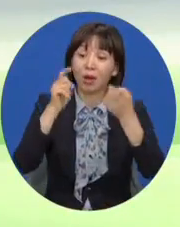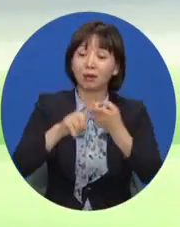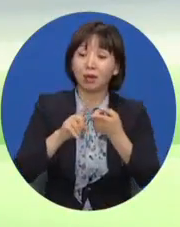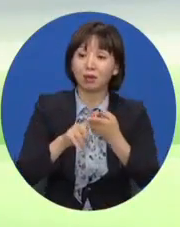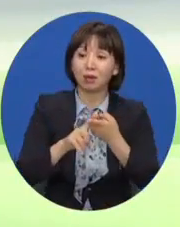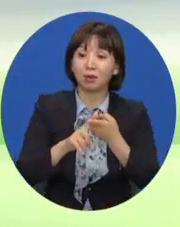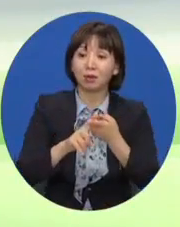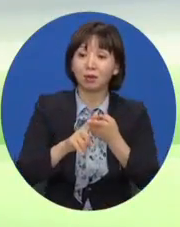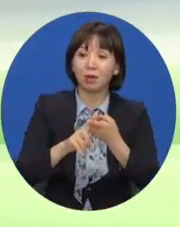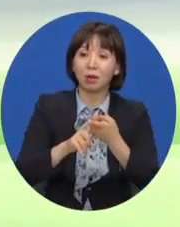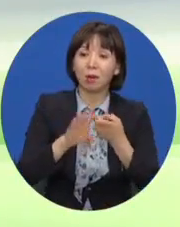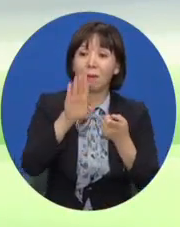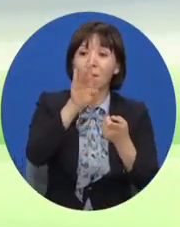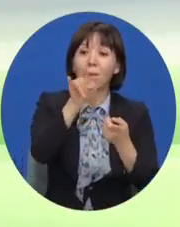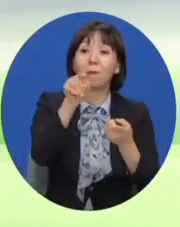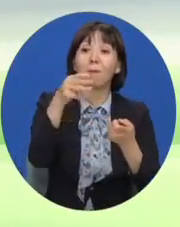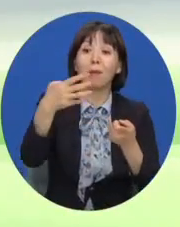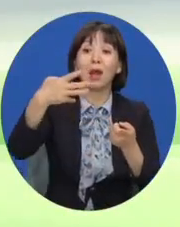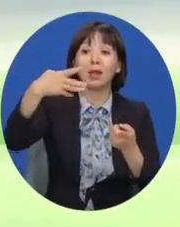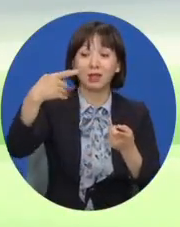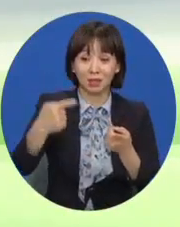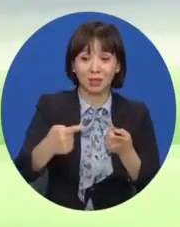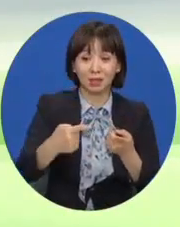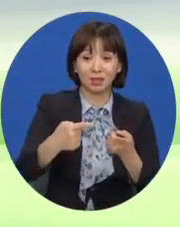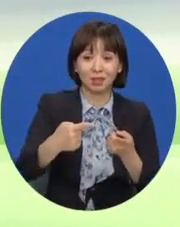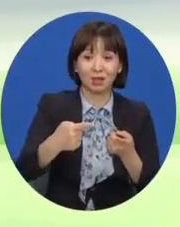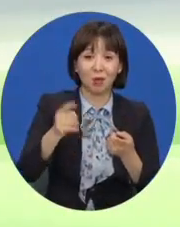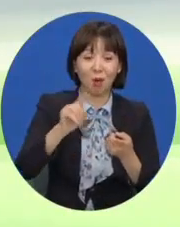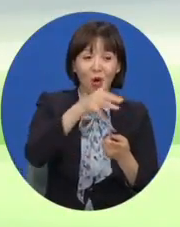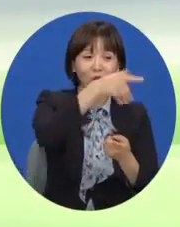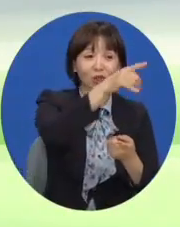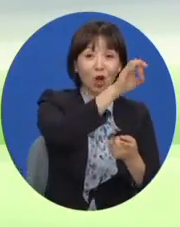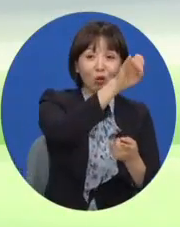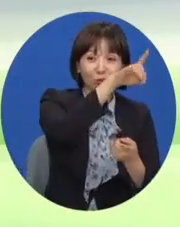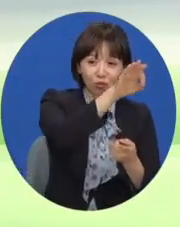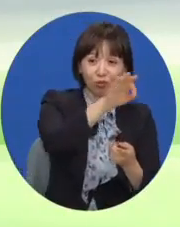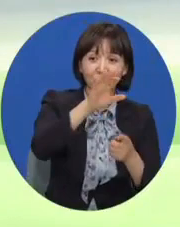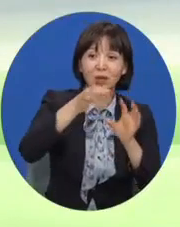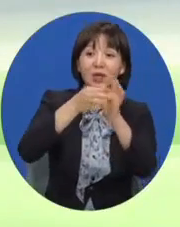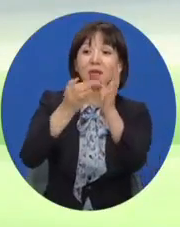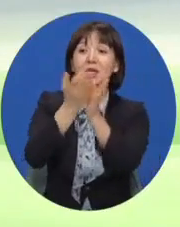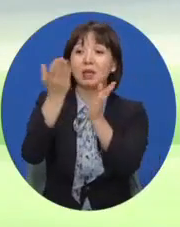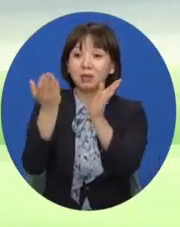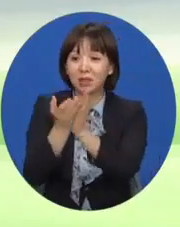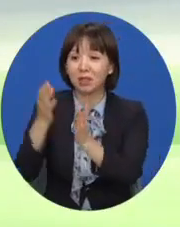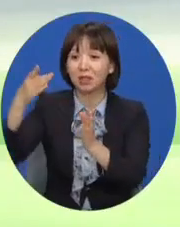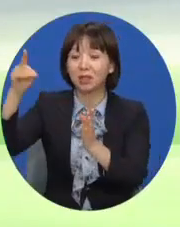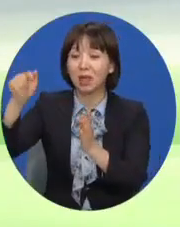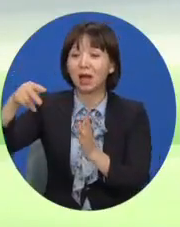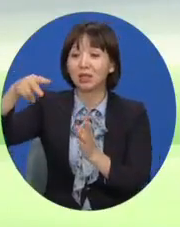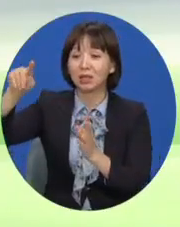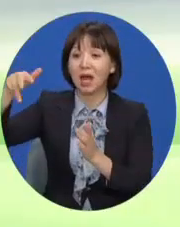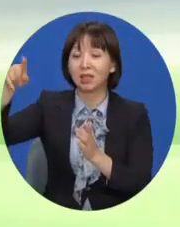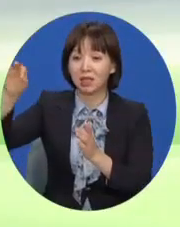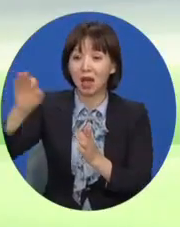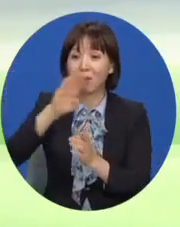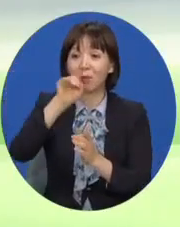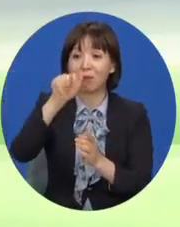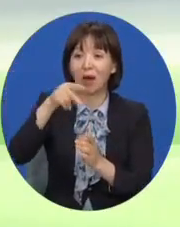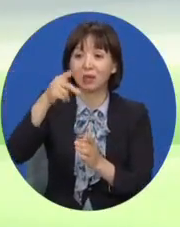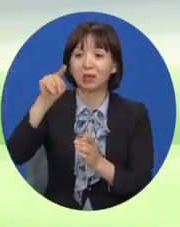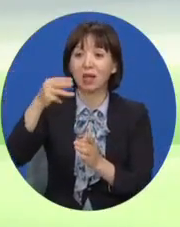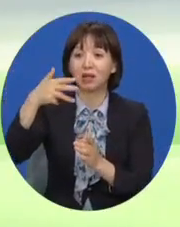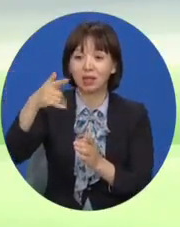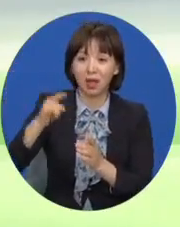그 벨트형으로 이루어져야 됩니다. 청풍에 왔다가 의림지 왔다가 탁사장 보고 박달재 보고 다시